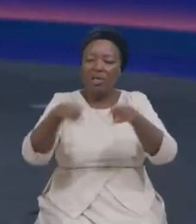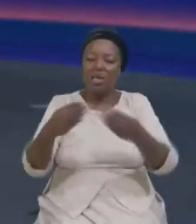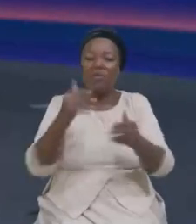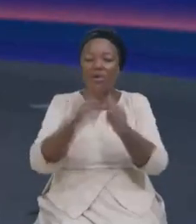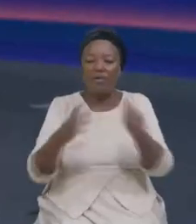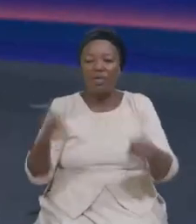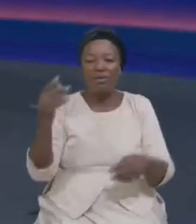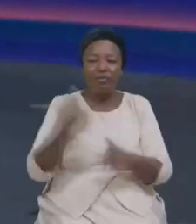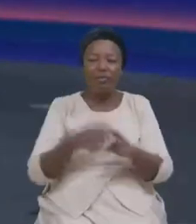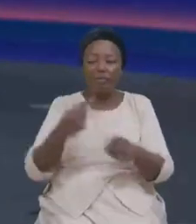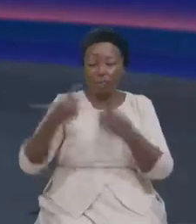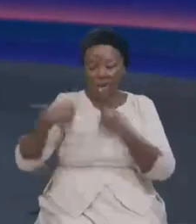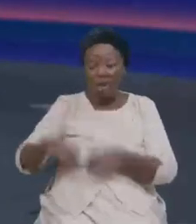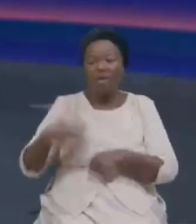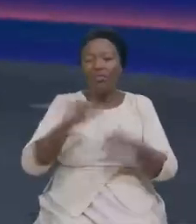au Seigneur.